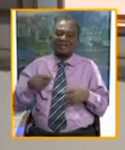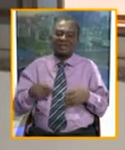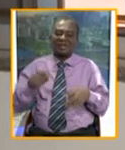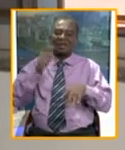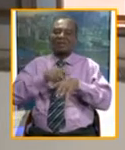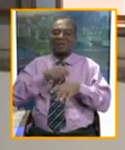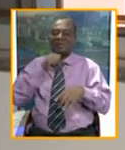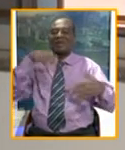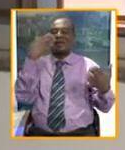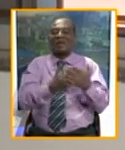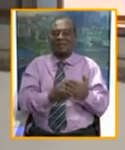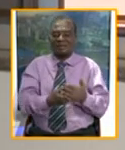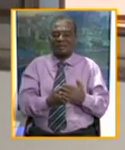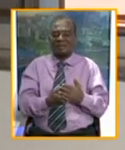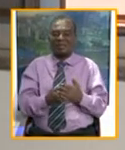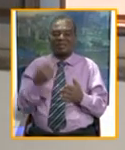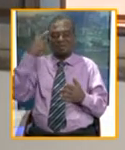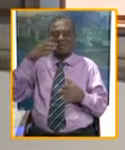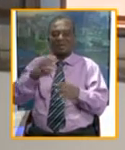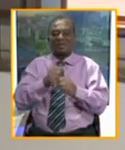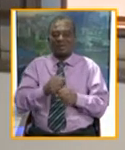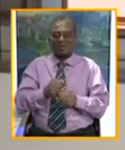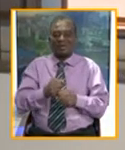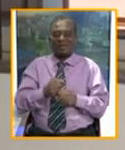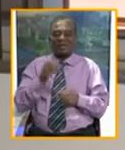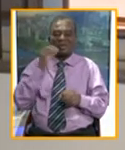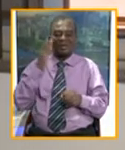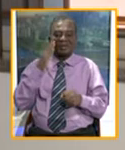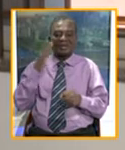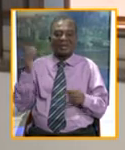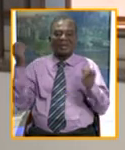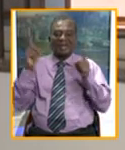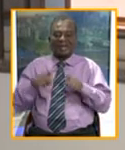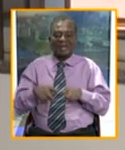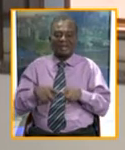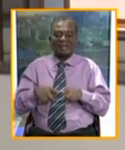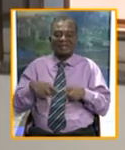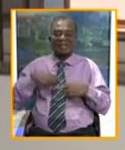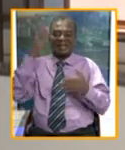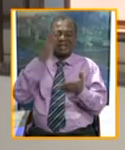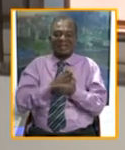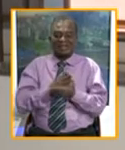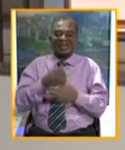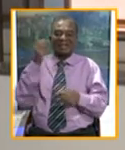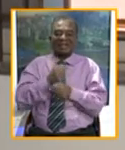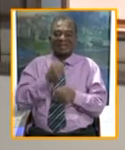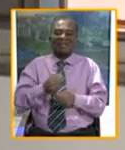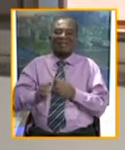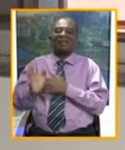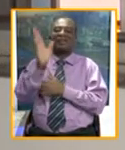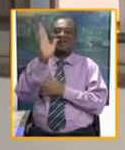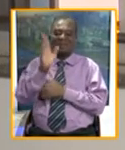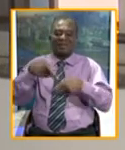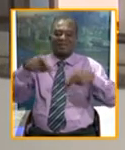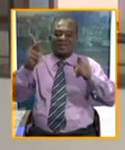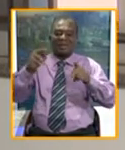arrivé de chercher à acquérir une maison. Et c'est quand j'ai fini de travailler, j'ai arrêté de travailler et que Dieu a permis que je puisse